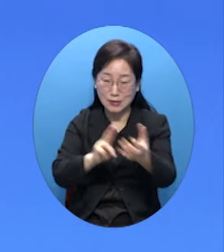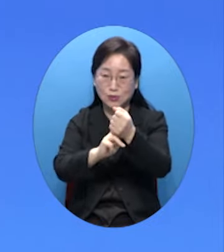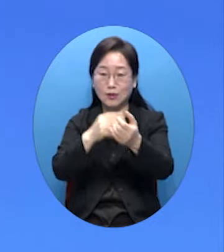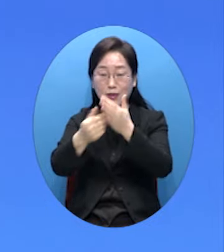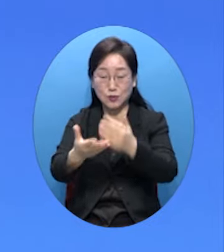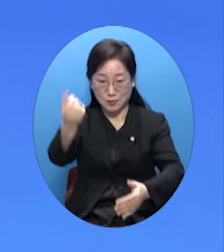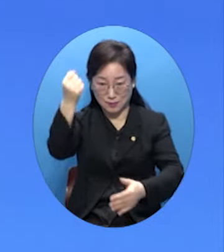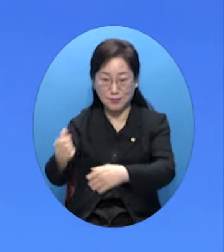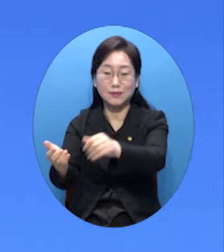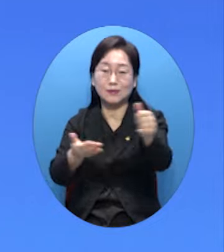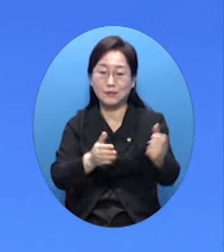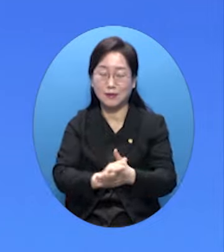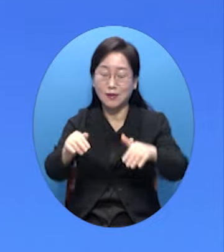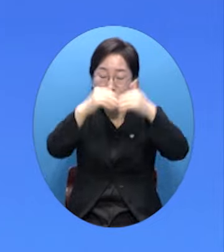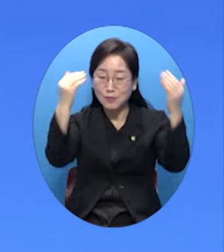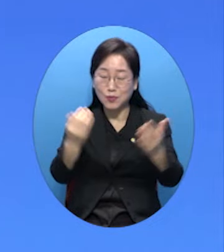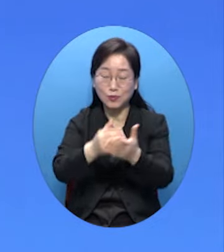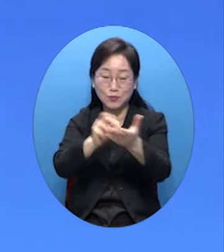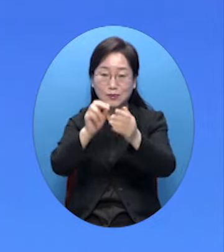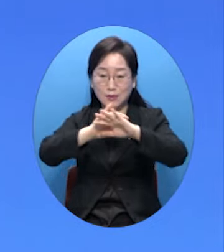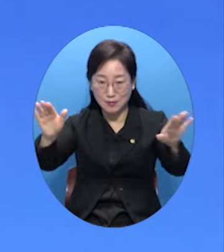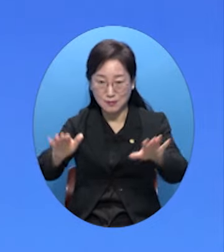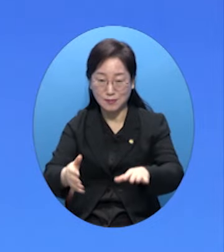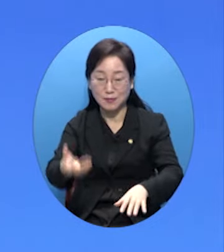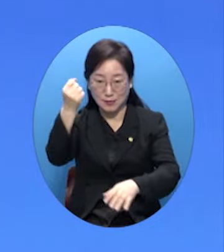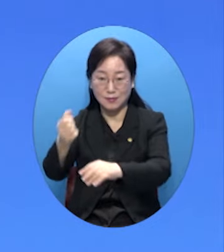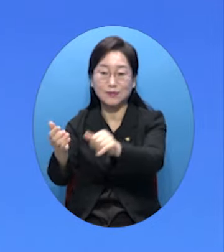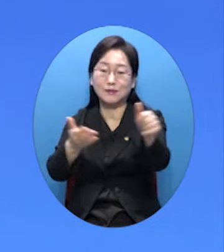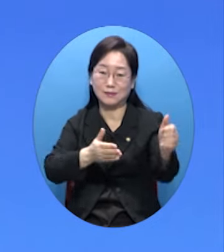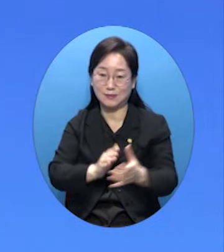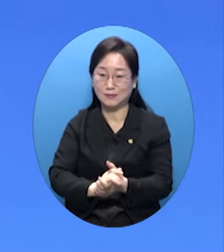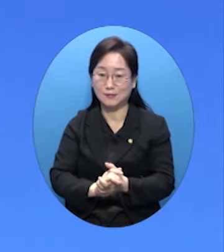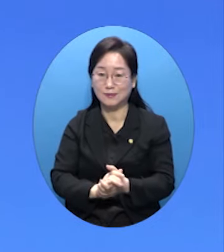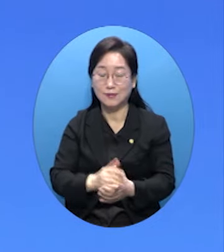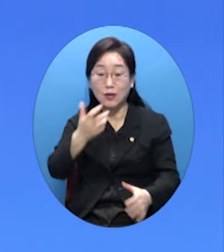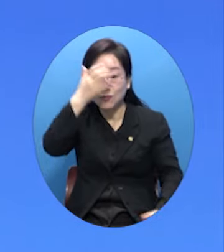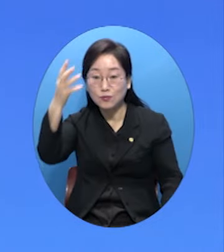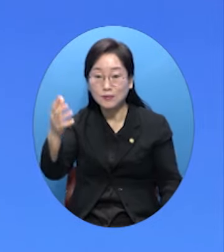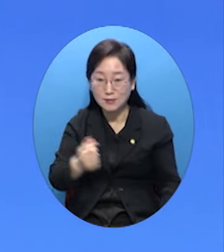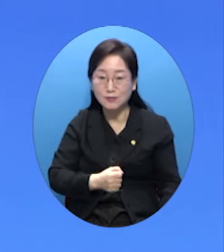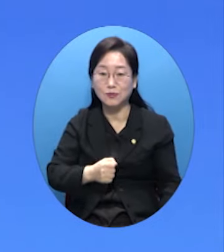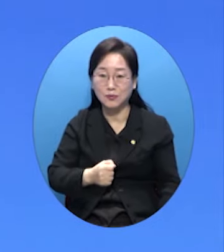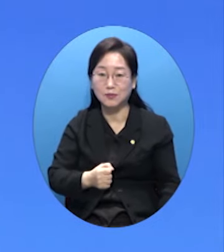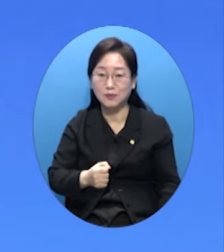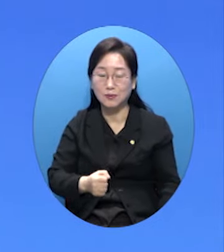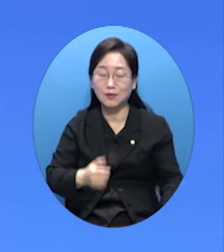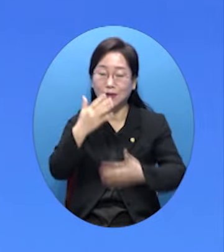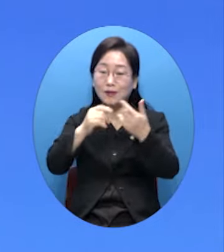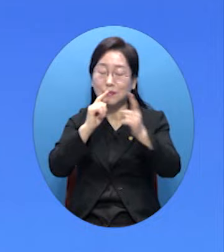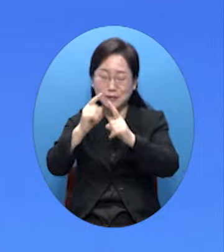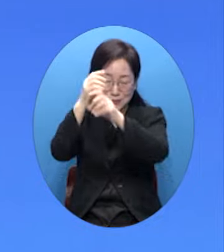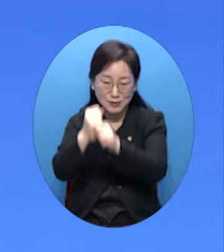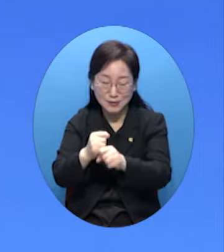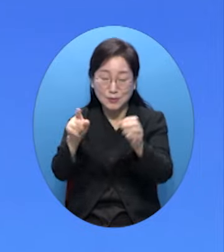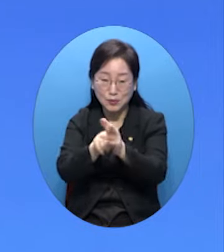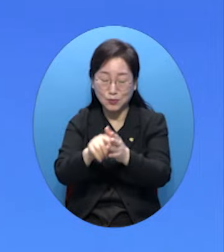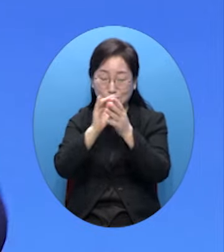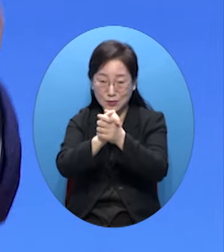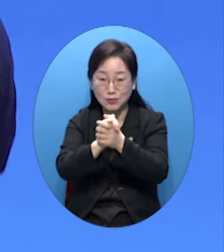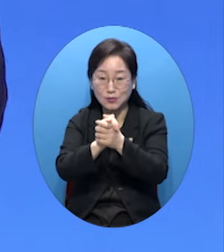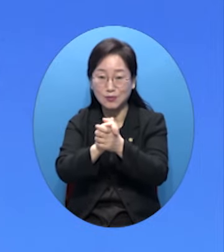체험하게 되길 바랍니다. 모두가 다 문제 해결을 받게 되길 바랍니다. 꿈을 가지고 말씀을 잡고 믿고